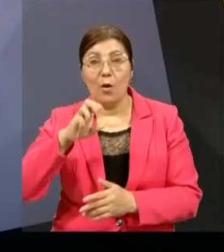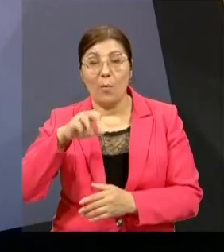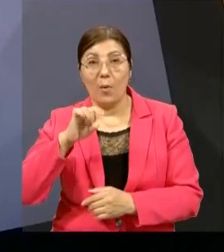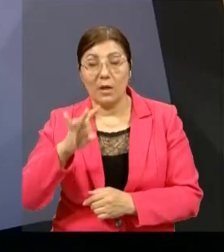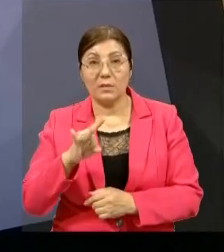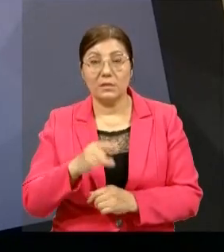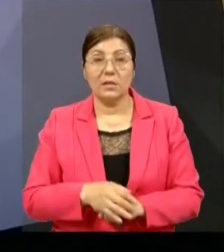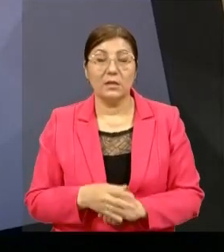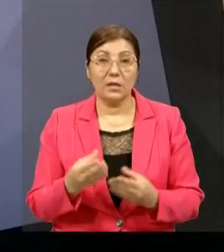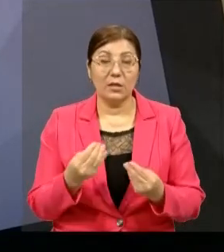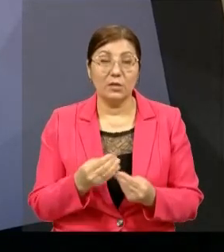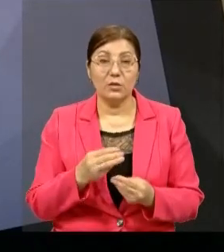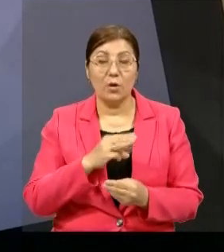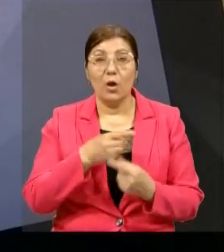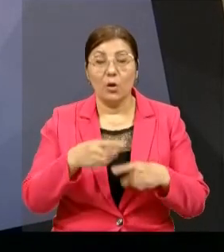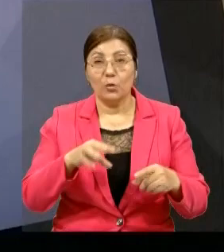вальжан